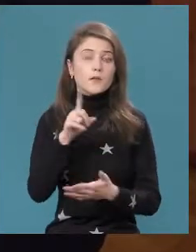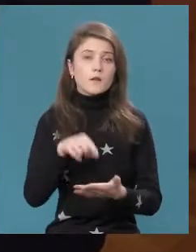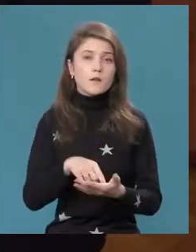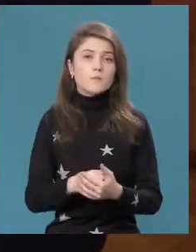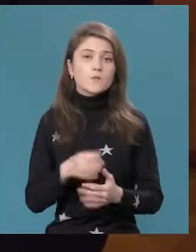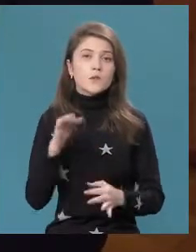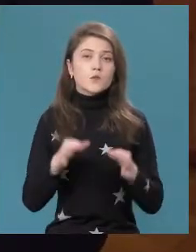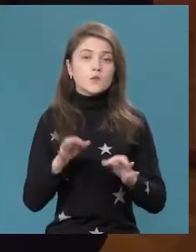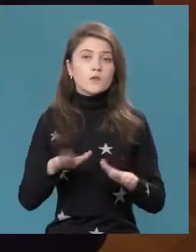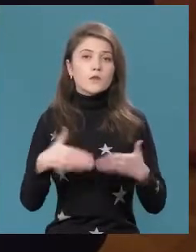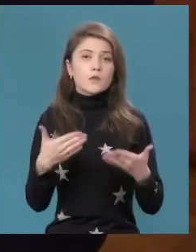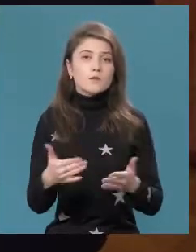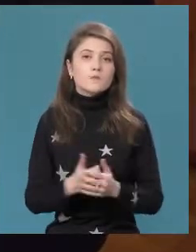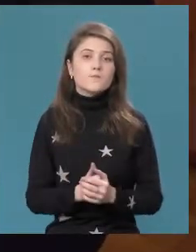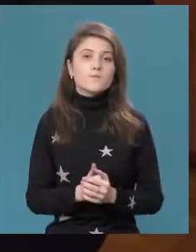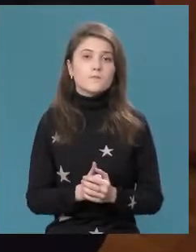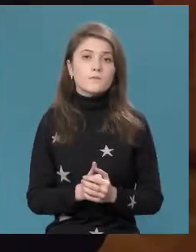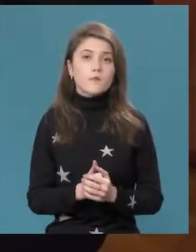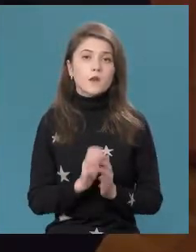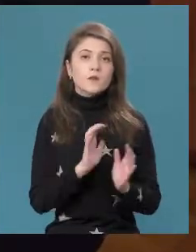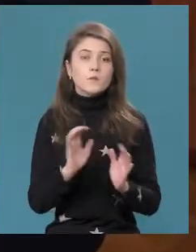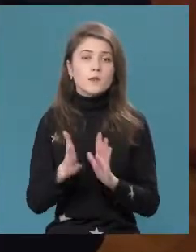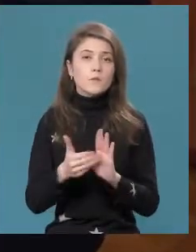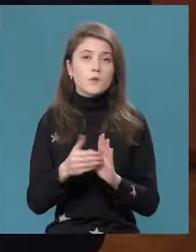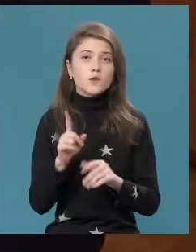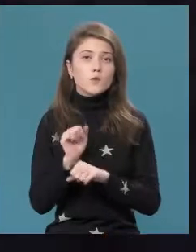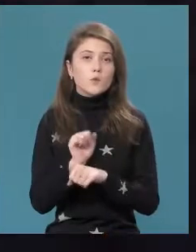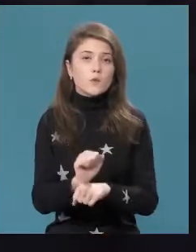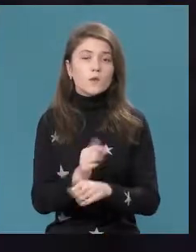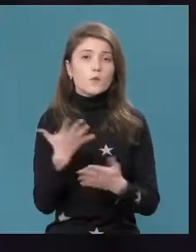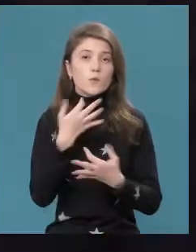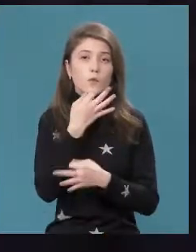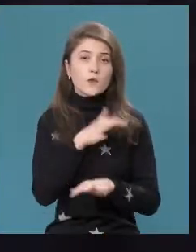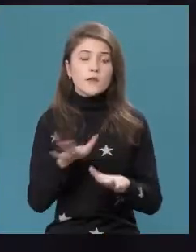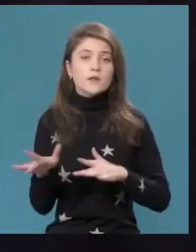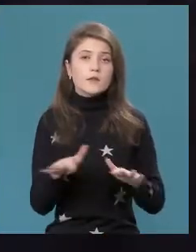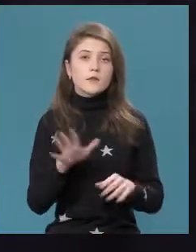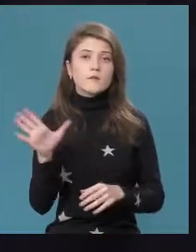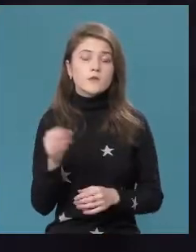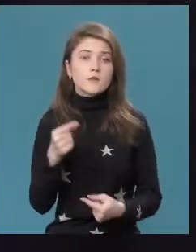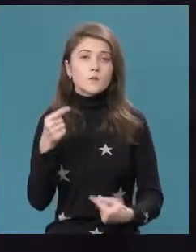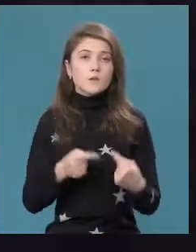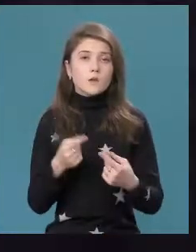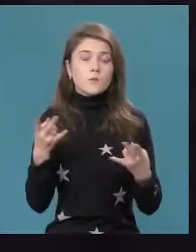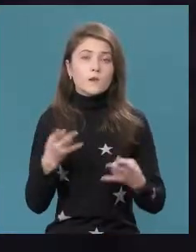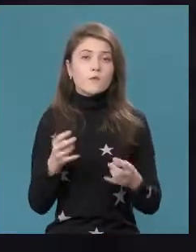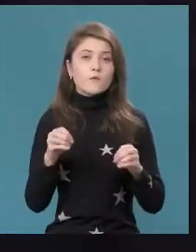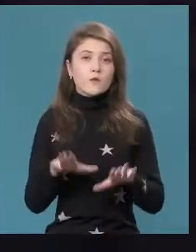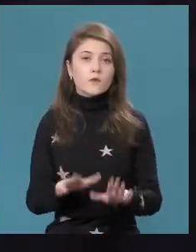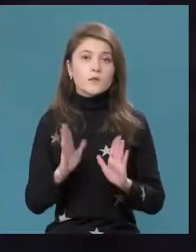виніс забезпечення позову. Це значить, що зупинив будь-які дії. Всі спори треба вирішувати тільки в